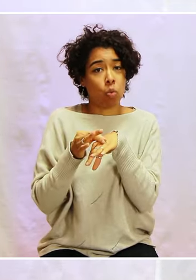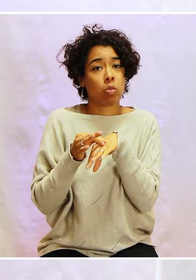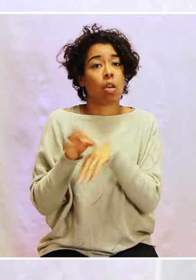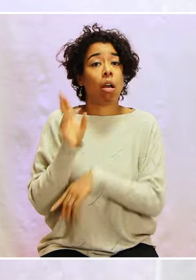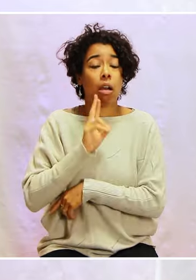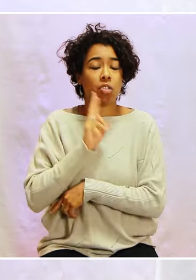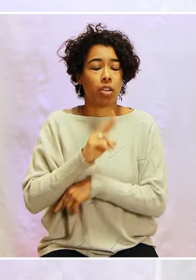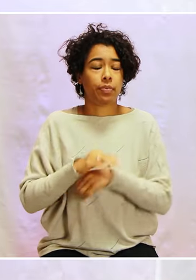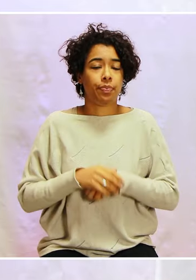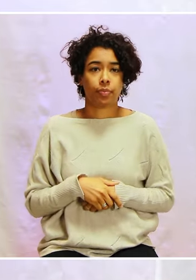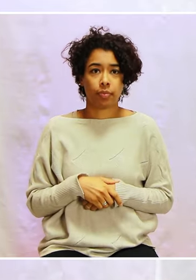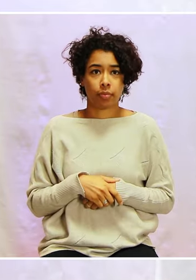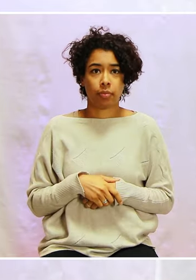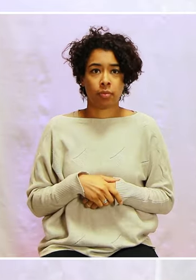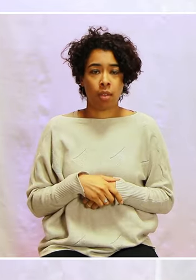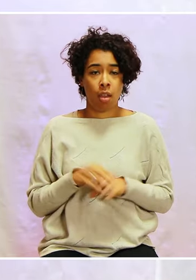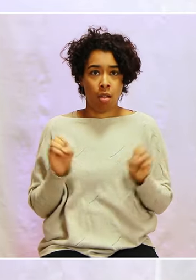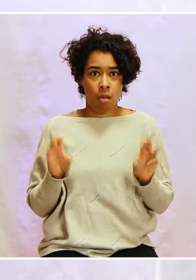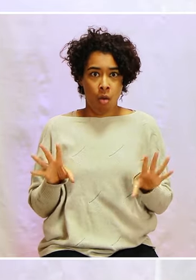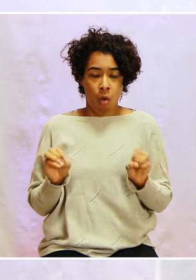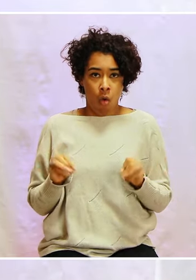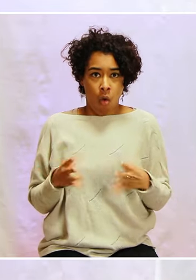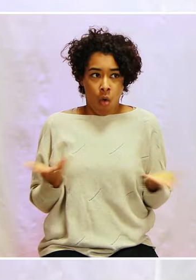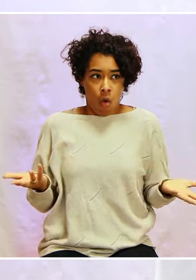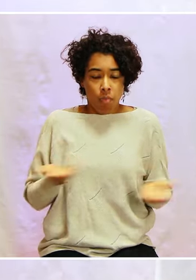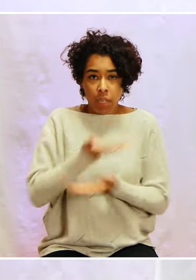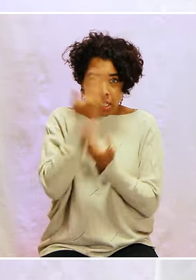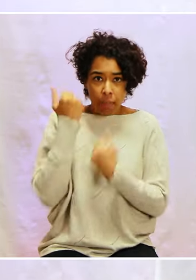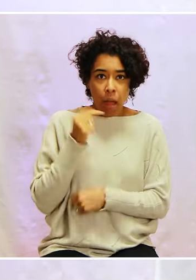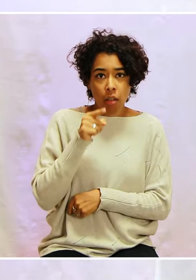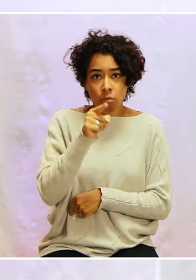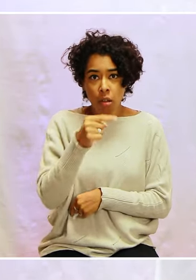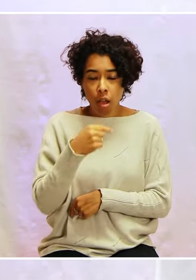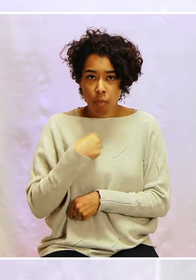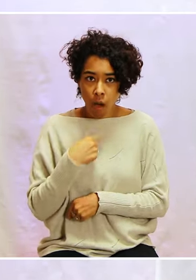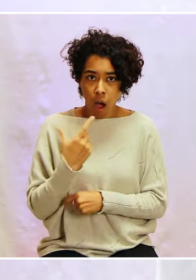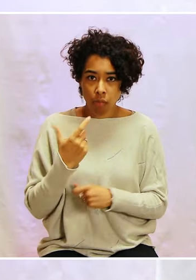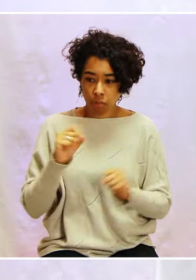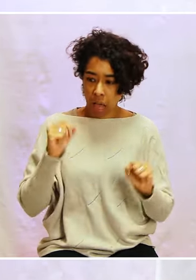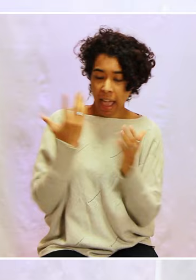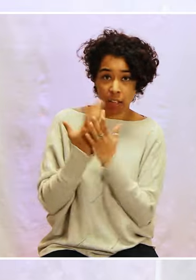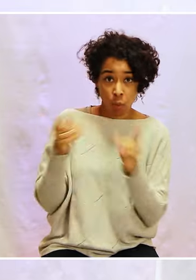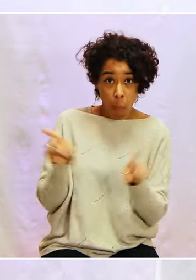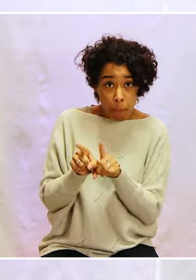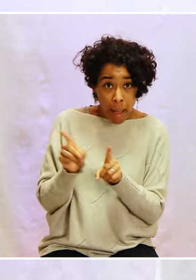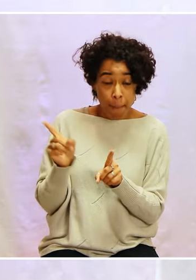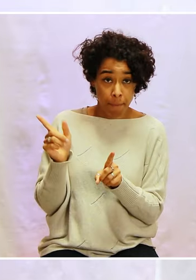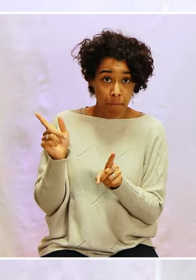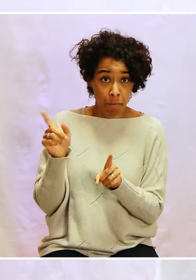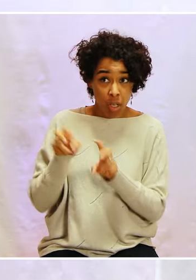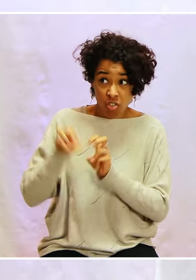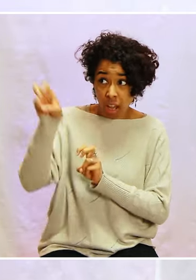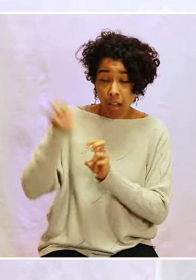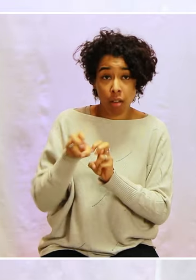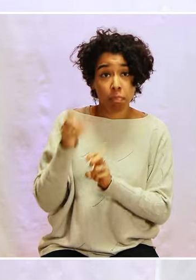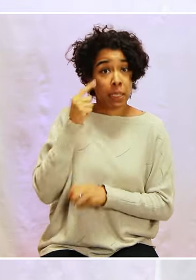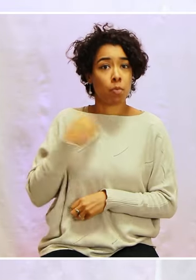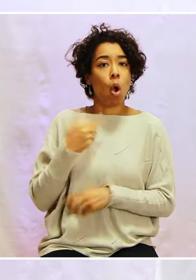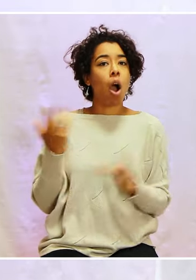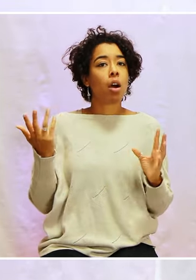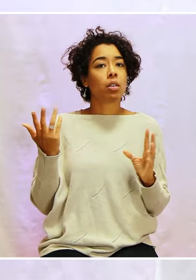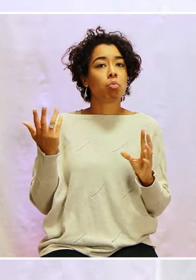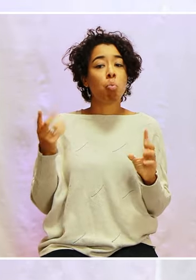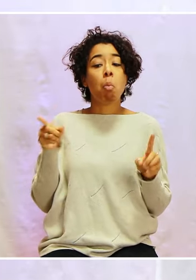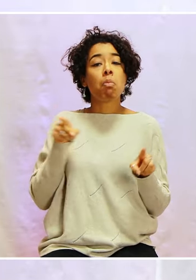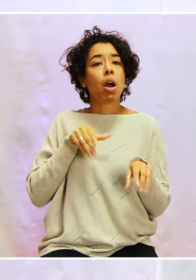moi je sais pas comment toi et moi on aurait réagi à la place de Jacob si ça aurais été moi moi je sais ce que j'aurais fait j'aurais